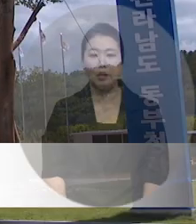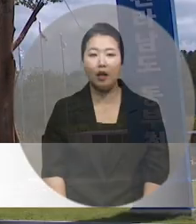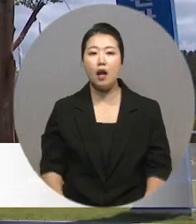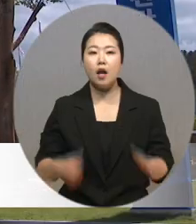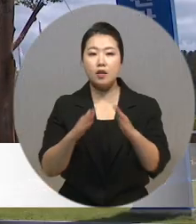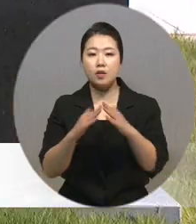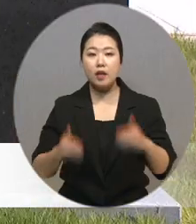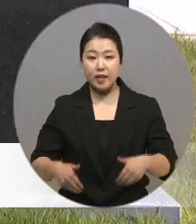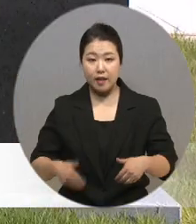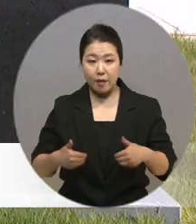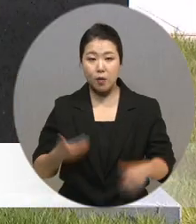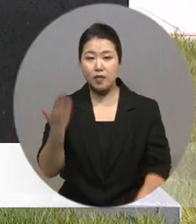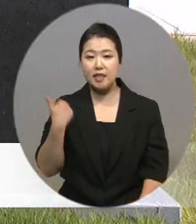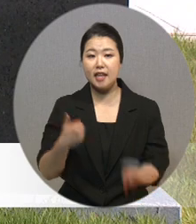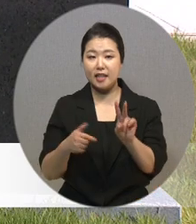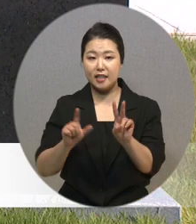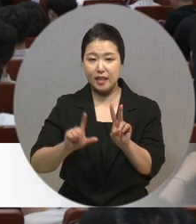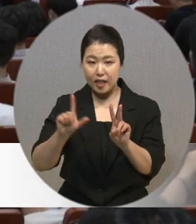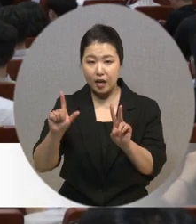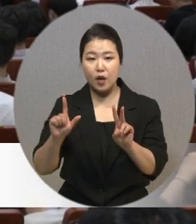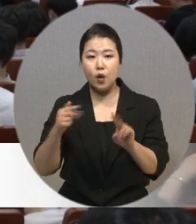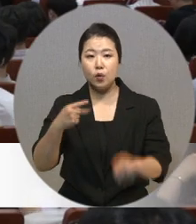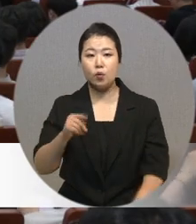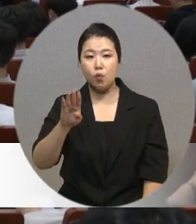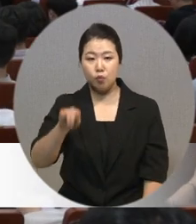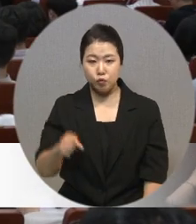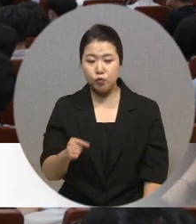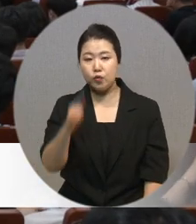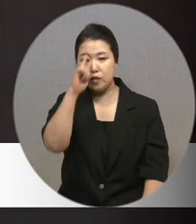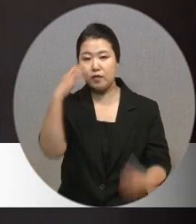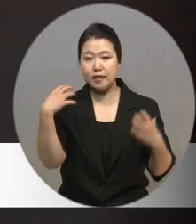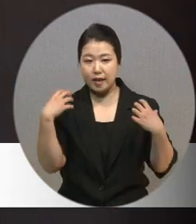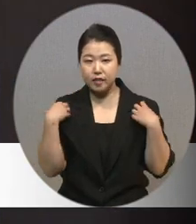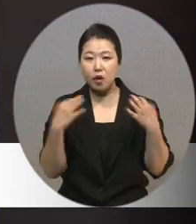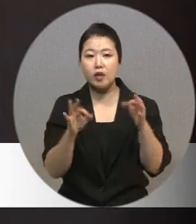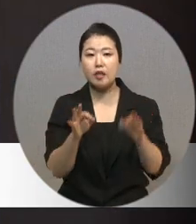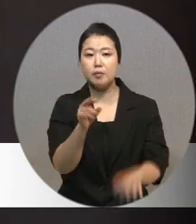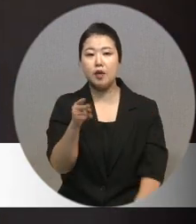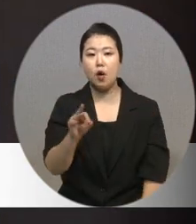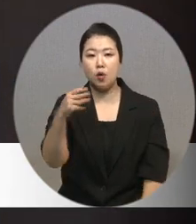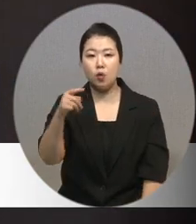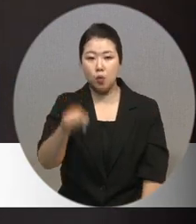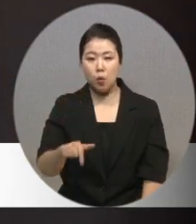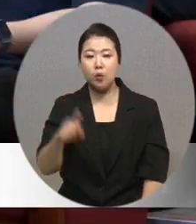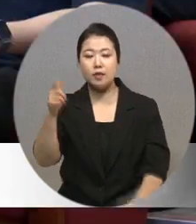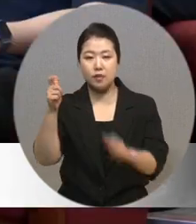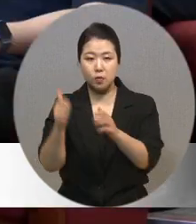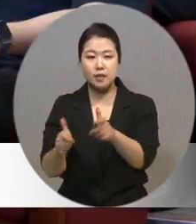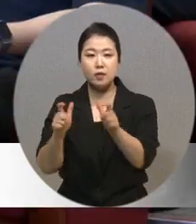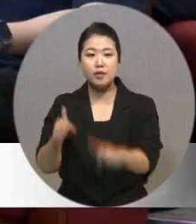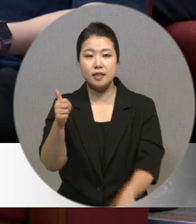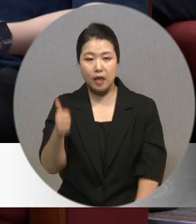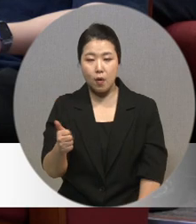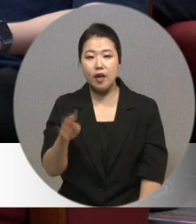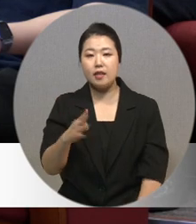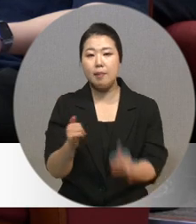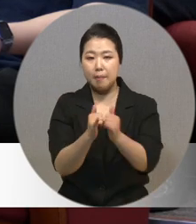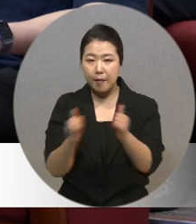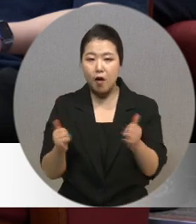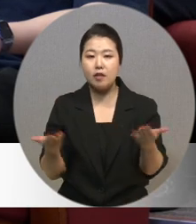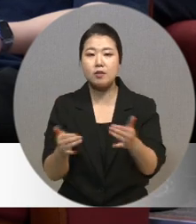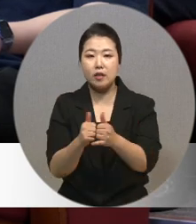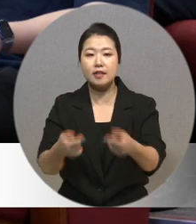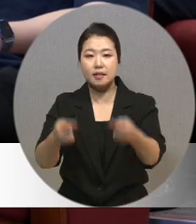장도는 지난 2일 동부 청사에서 김윤옥 도지사와 동부 지역 본부 소속 지원 등 400여명이 참석한